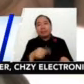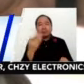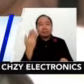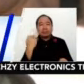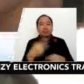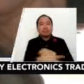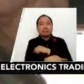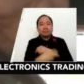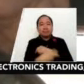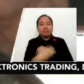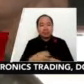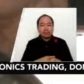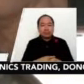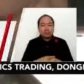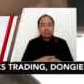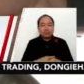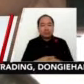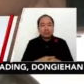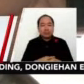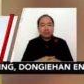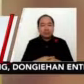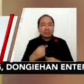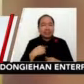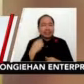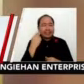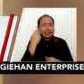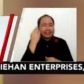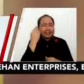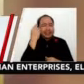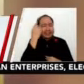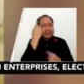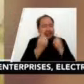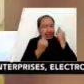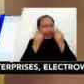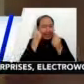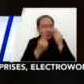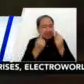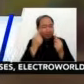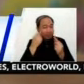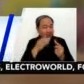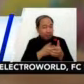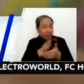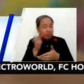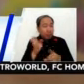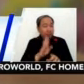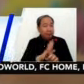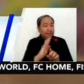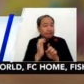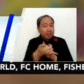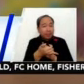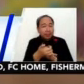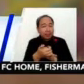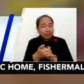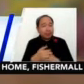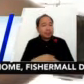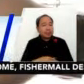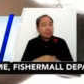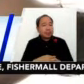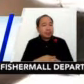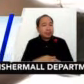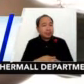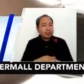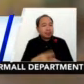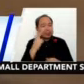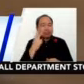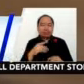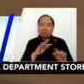Hindi totoo yan. Kahit magtanong siya dito sa barangay, hindi totoo yan. Sana mauli yung nagawa. Sipi kawawa yung asawa ko, siya